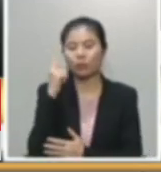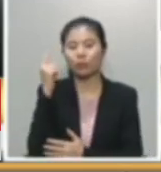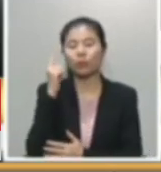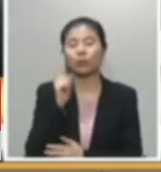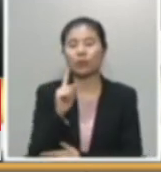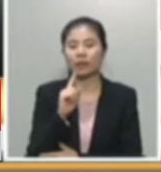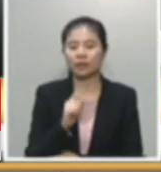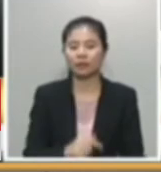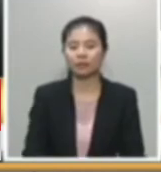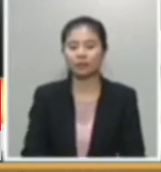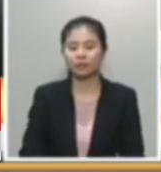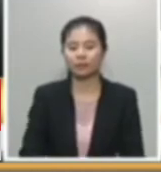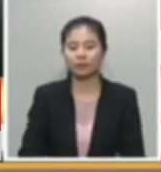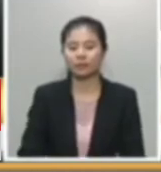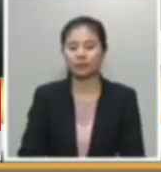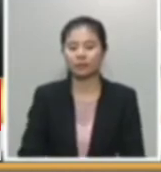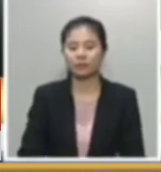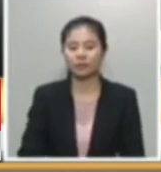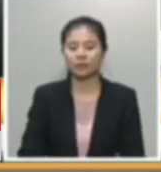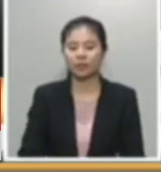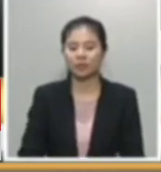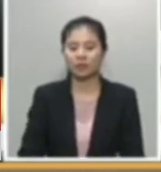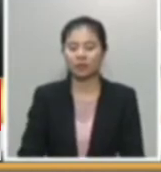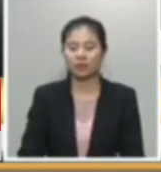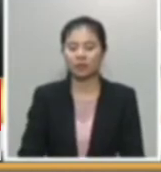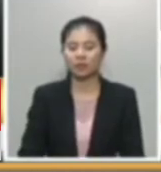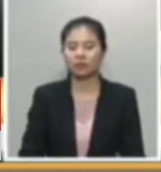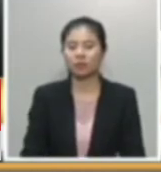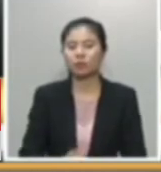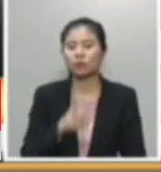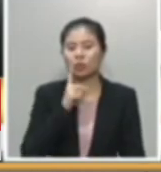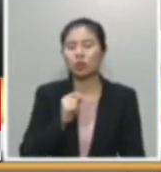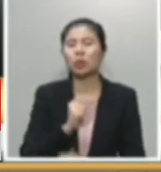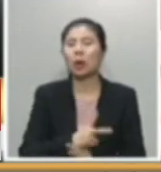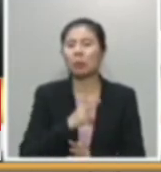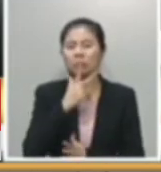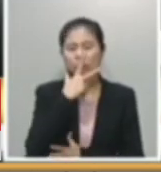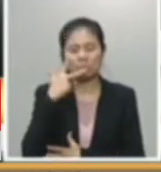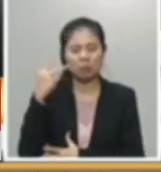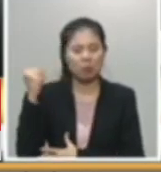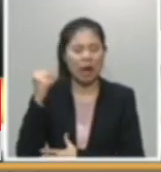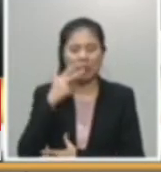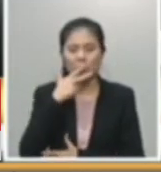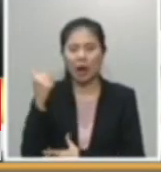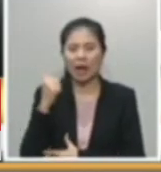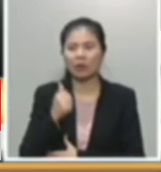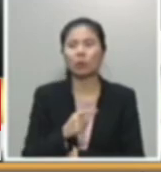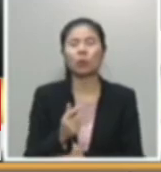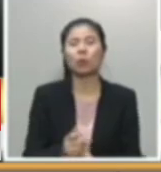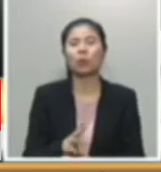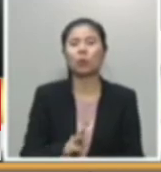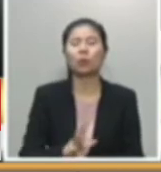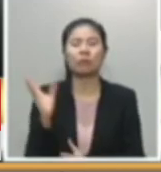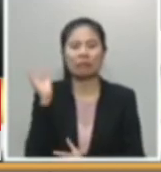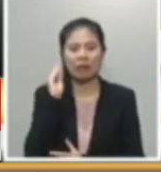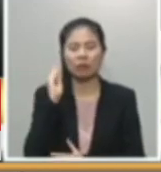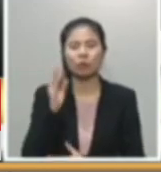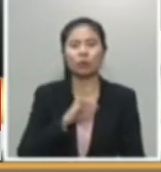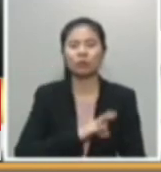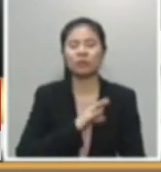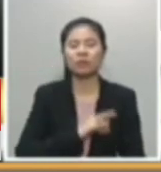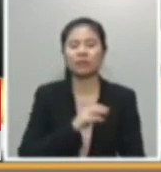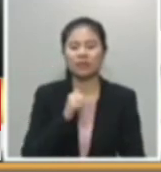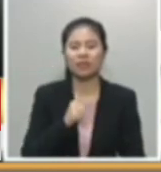ค่ะเพราะว่าคำตอบนั้นจะต้องสวยหรูและงดงามตามท้องเรื่องดิฉันทราบดีค่ะตร